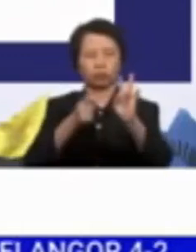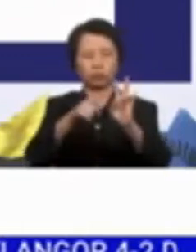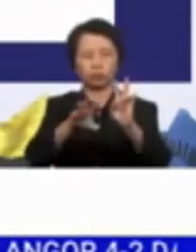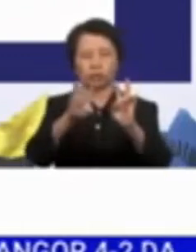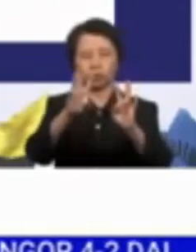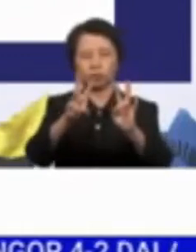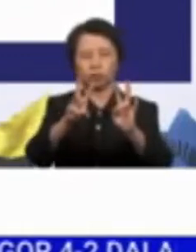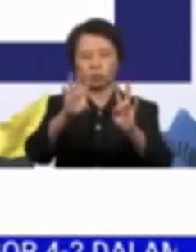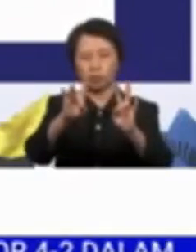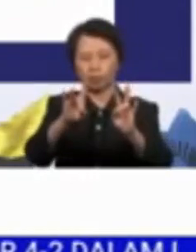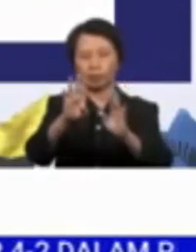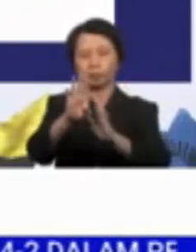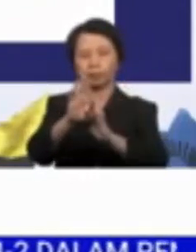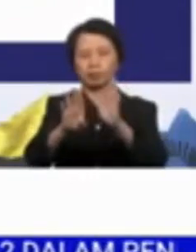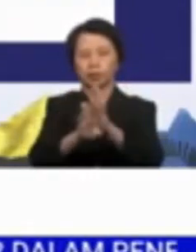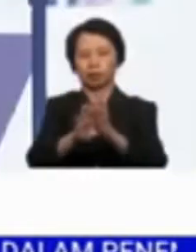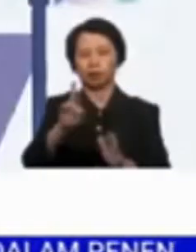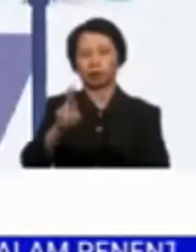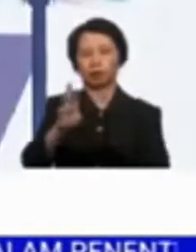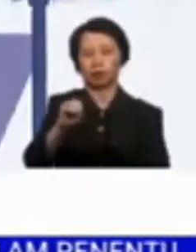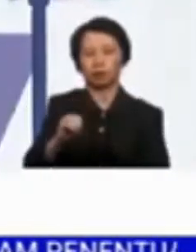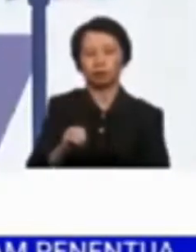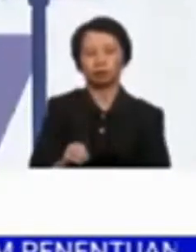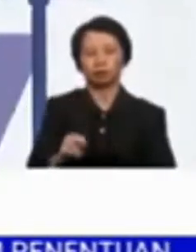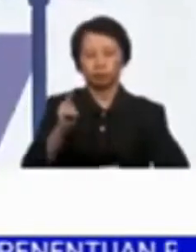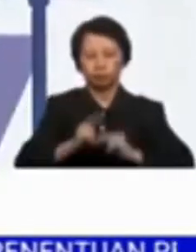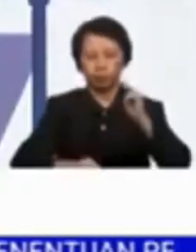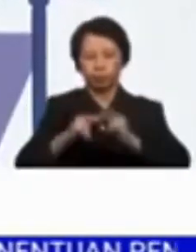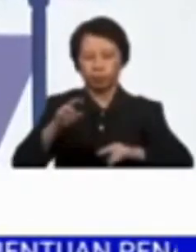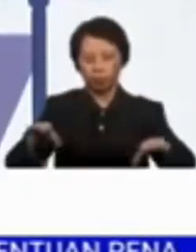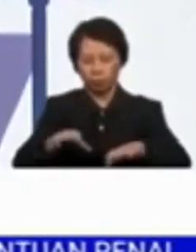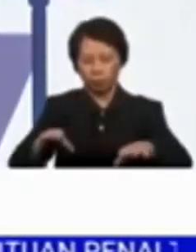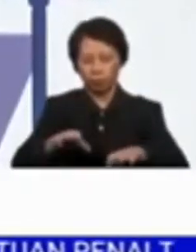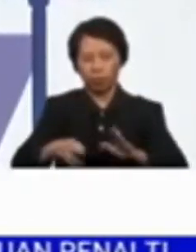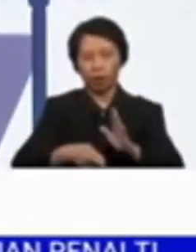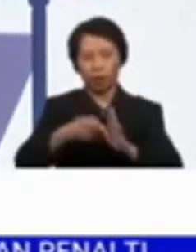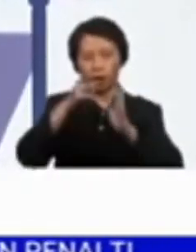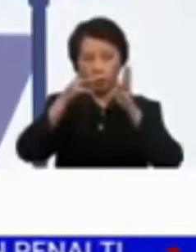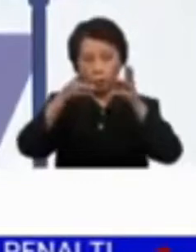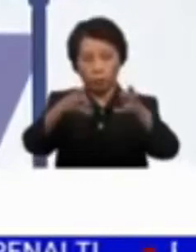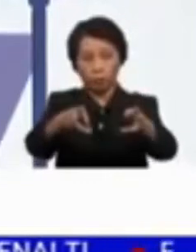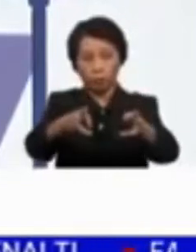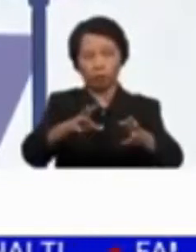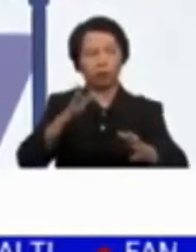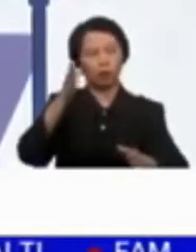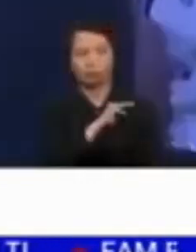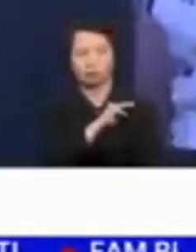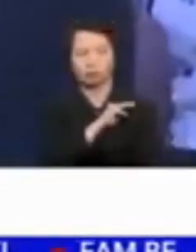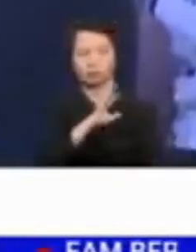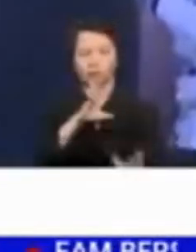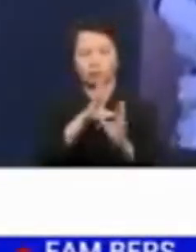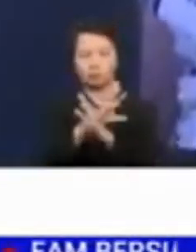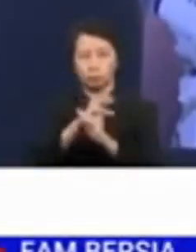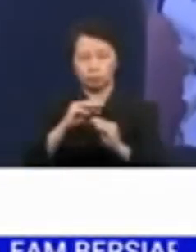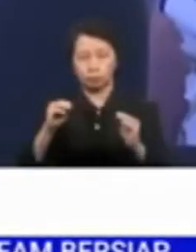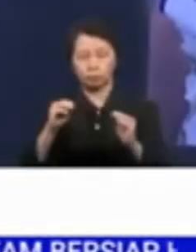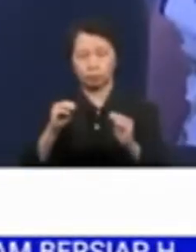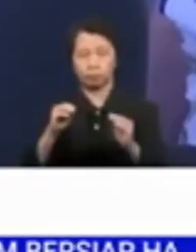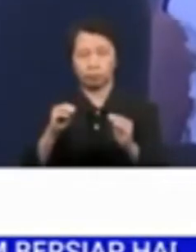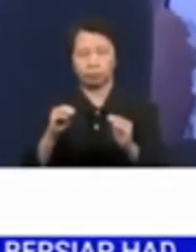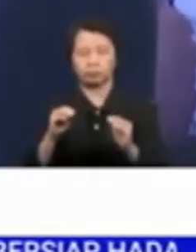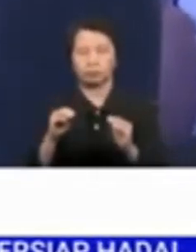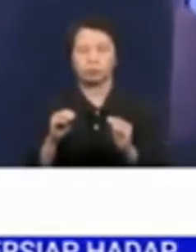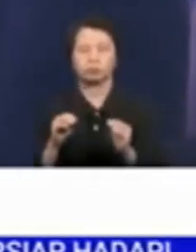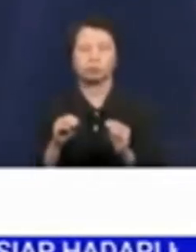7.68 bilion ringgit. Kerajaan turut menambah baik jaringan jalan raya sedia ada antara Miri ke